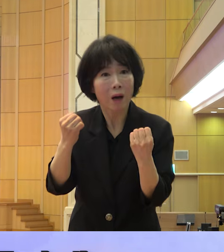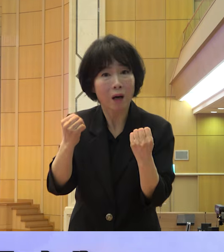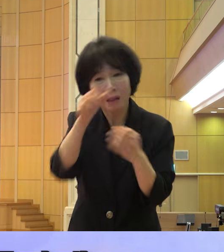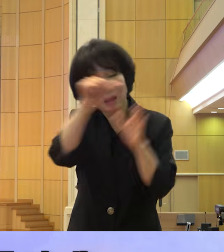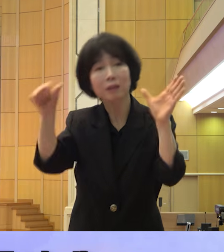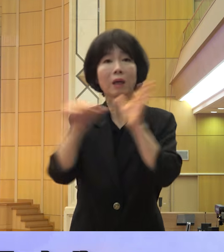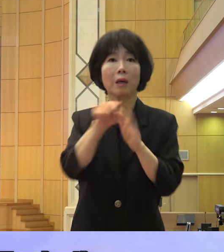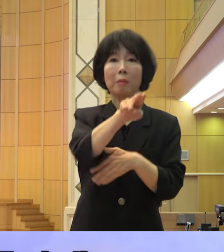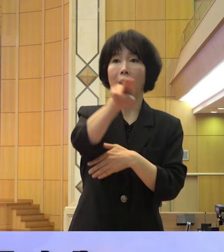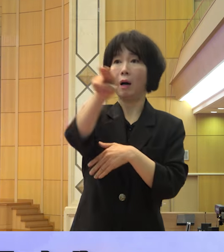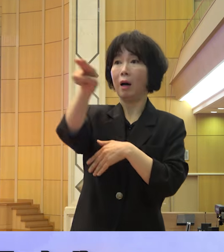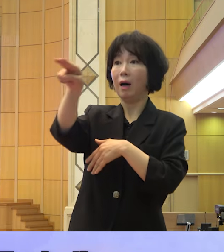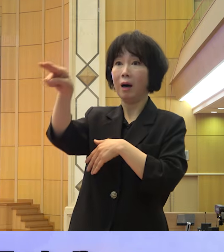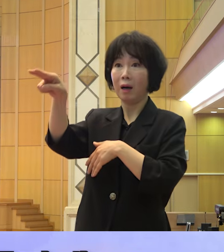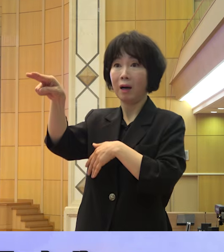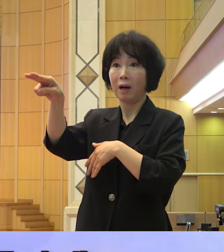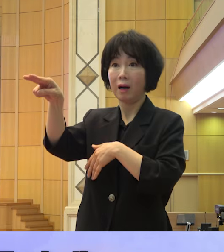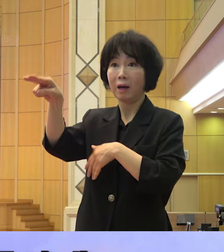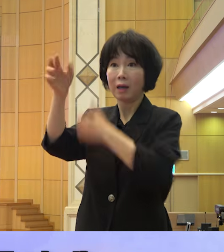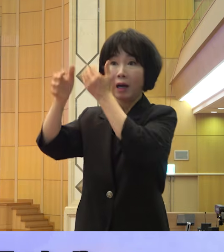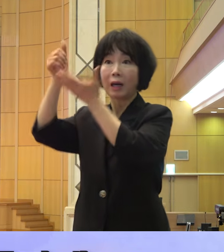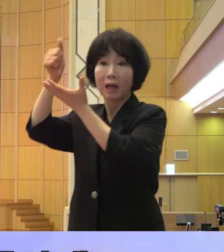게 인생인데,